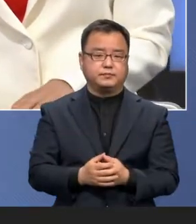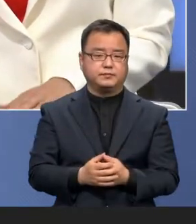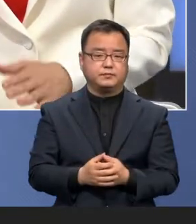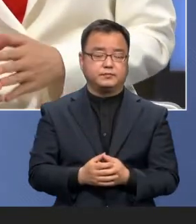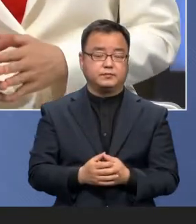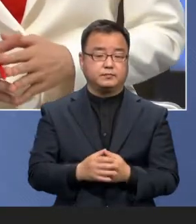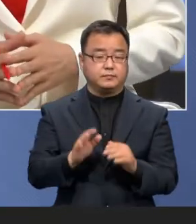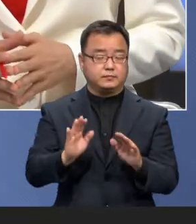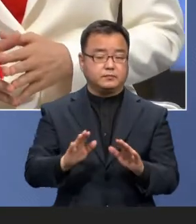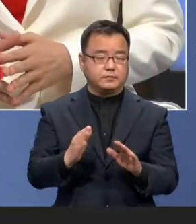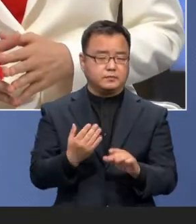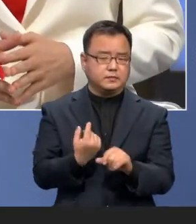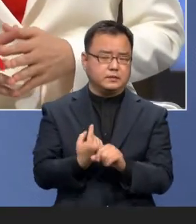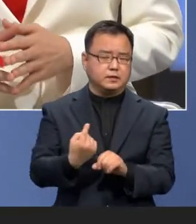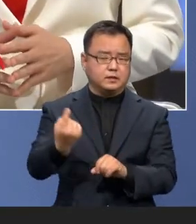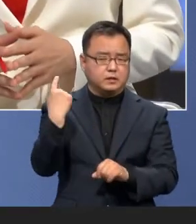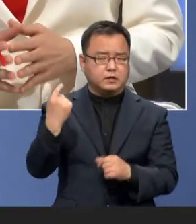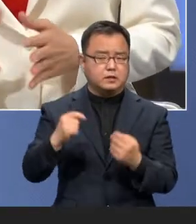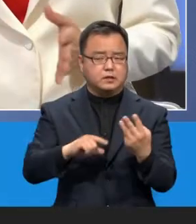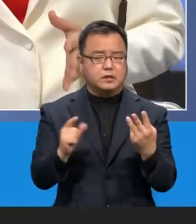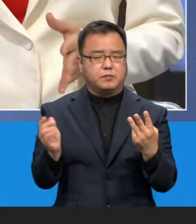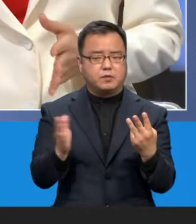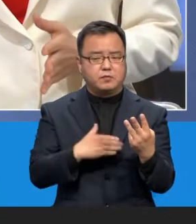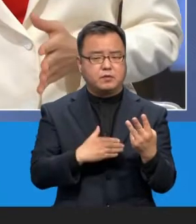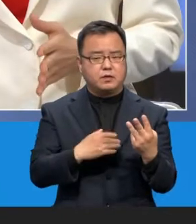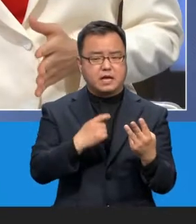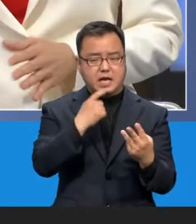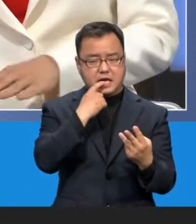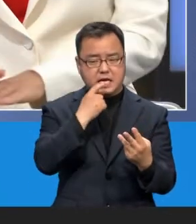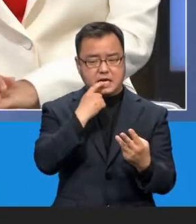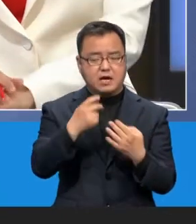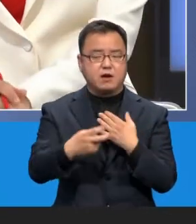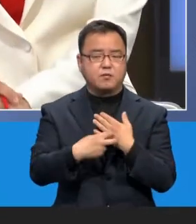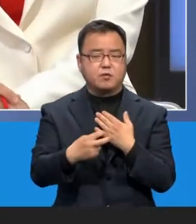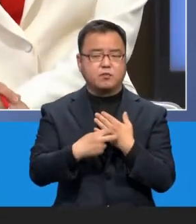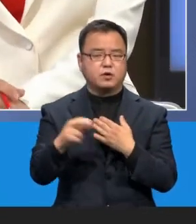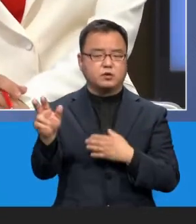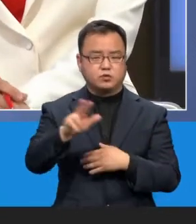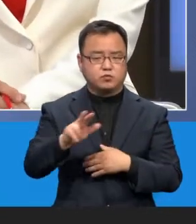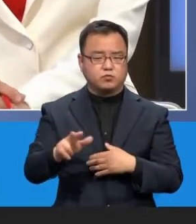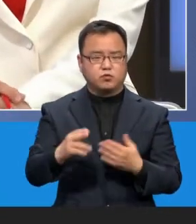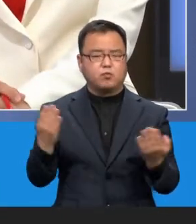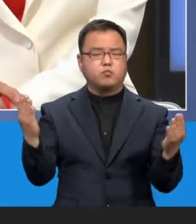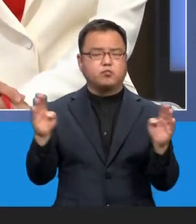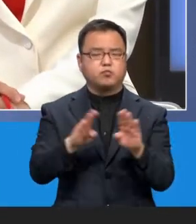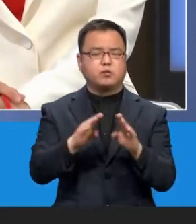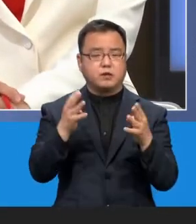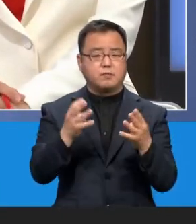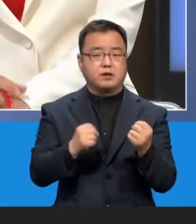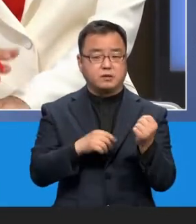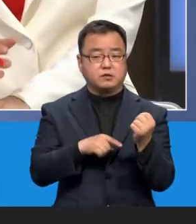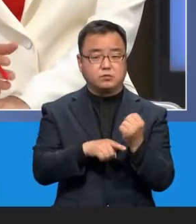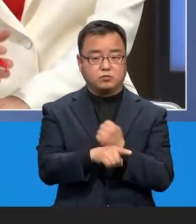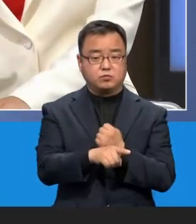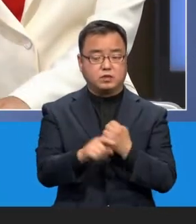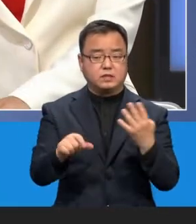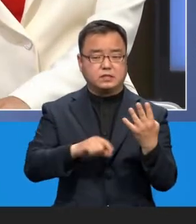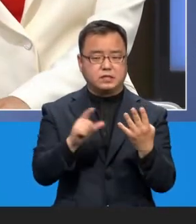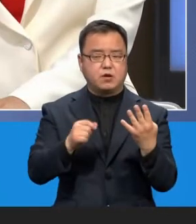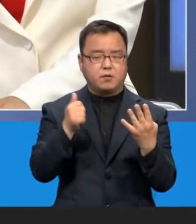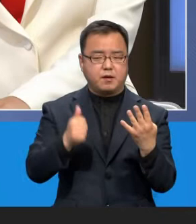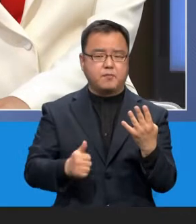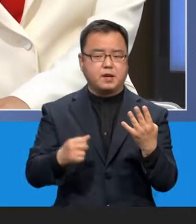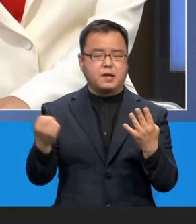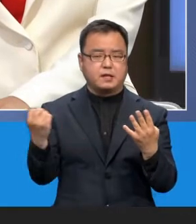3월부터 팬덤 위기로 인해서 치과 들이 전국적으로 문을 닫기 때문인데요 4월 말쯤에 치과가 문을 다시 열게